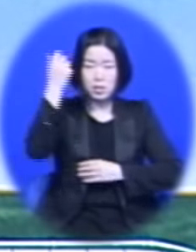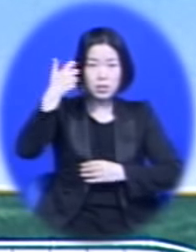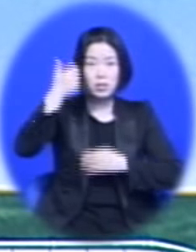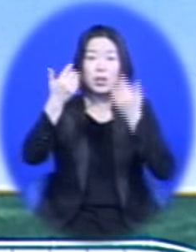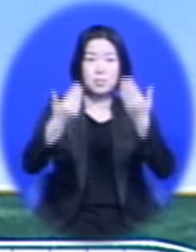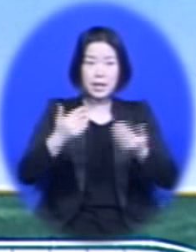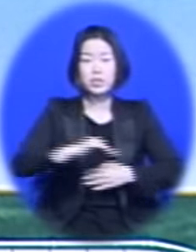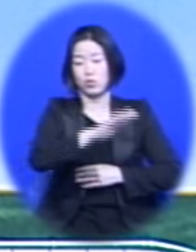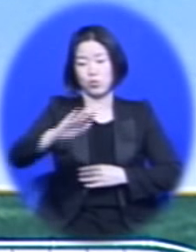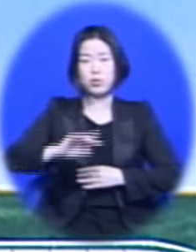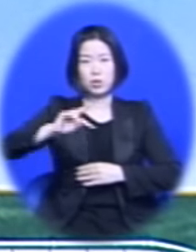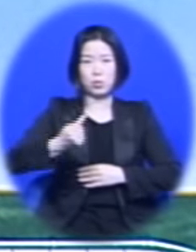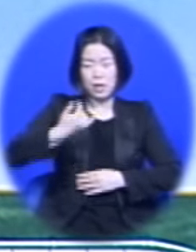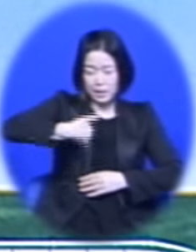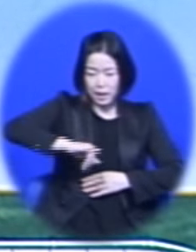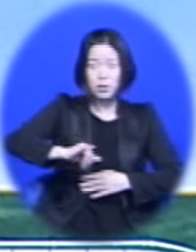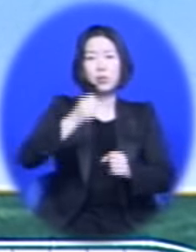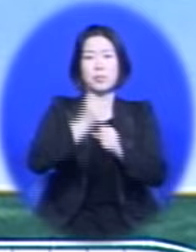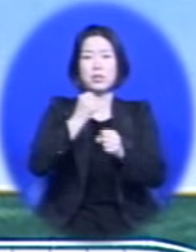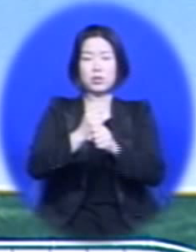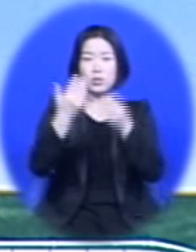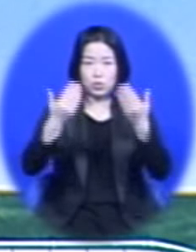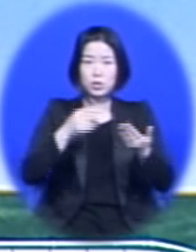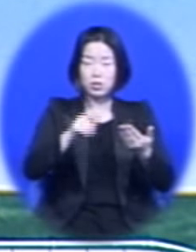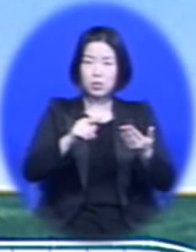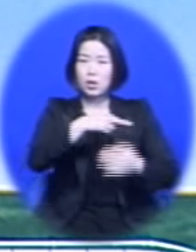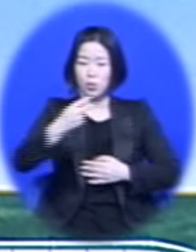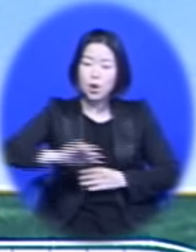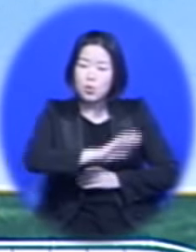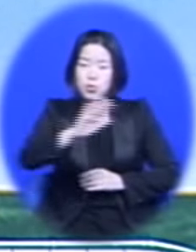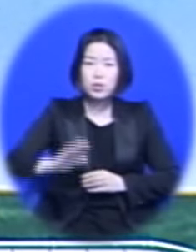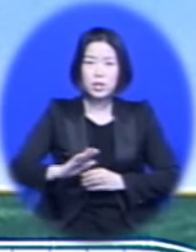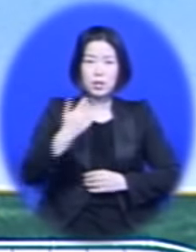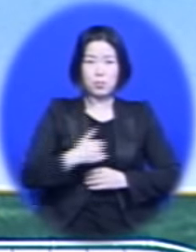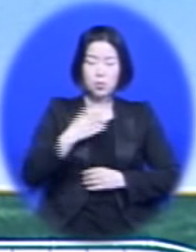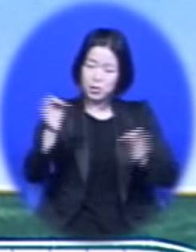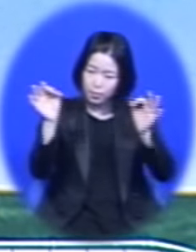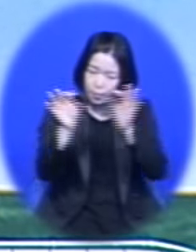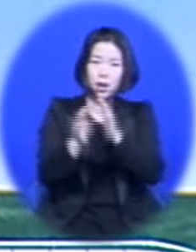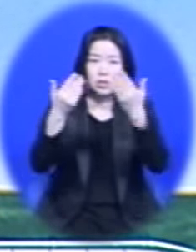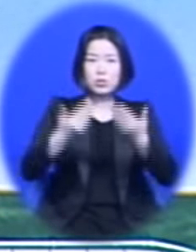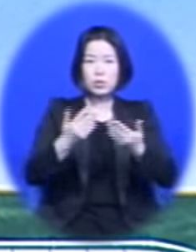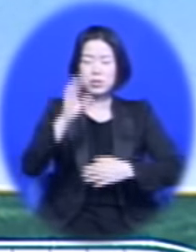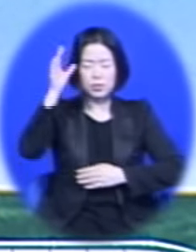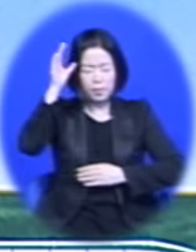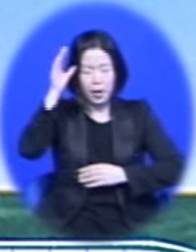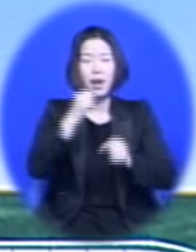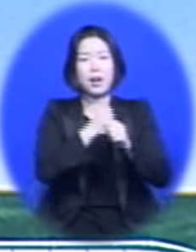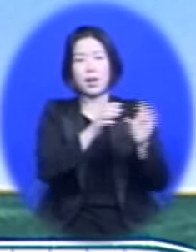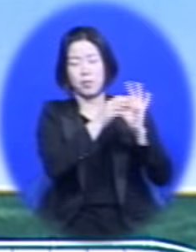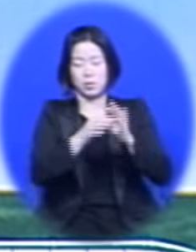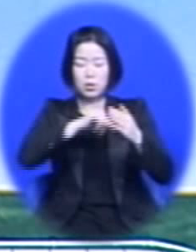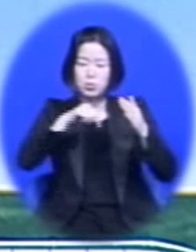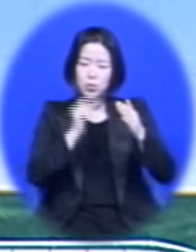우리도 자녀로 삼아 주실 것을 곧 우리 몸을 속량하여 주실 것을 고대하면서 속으로